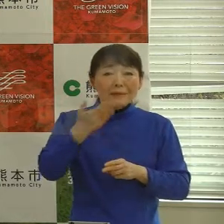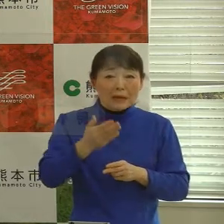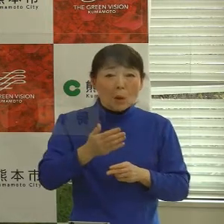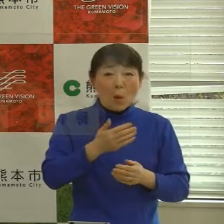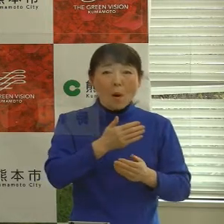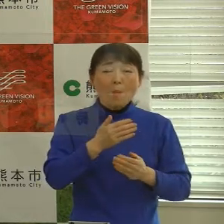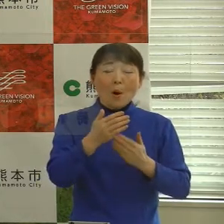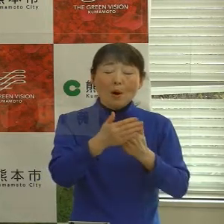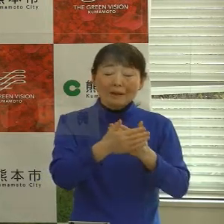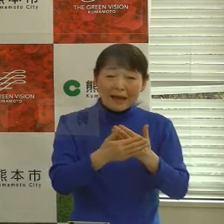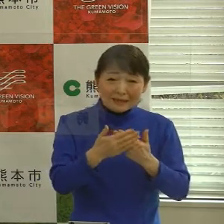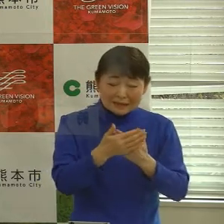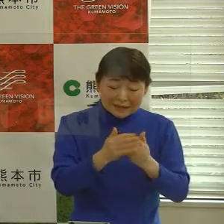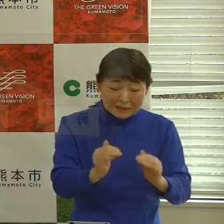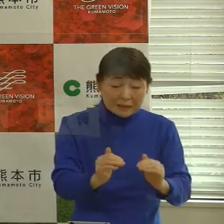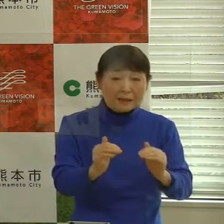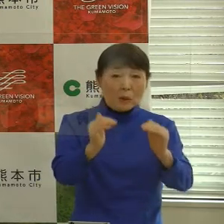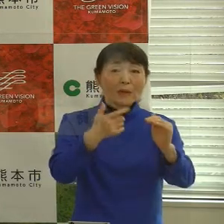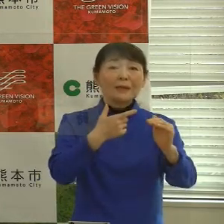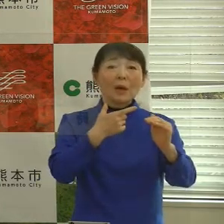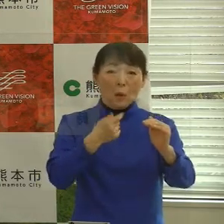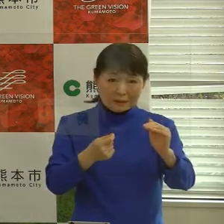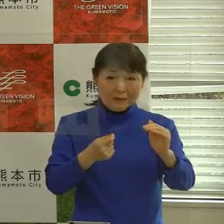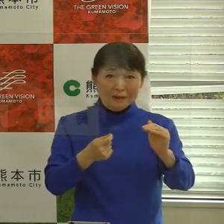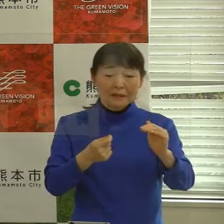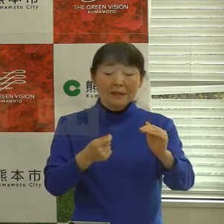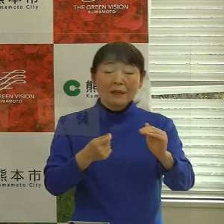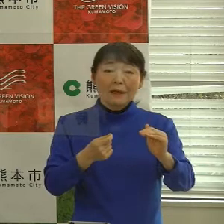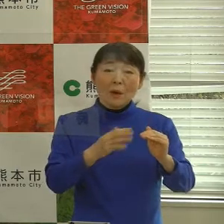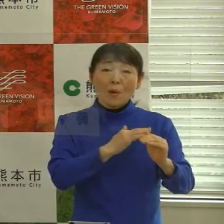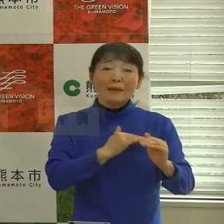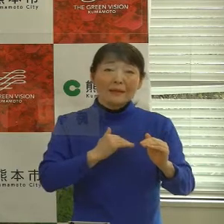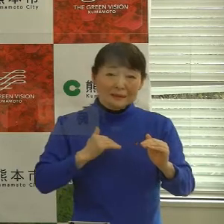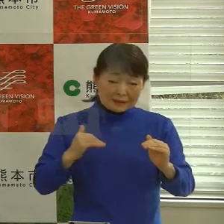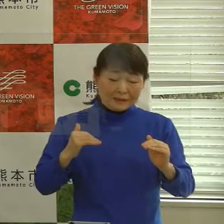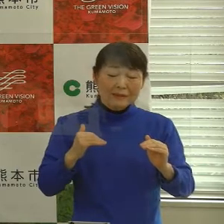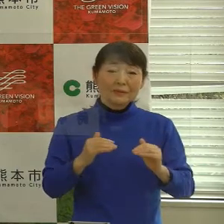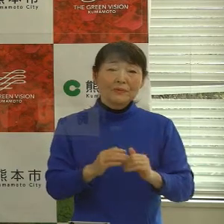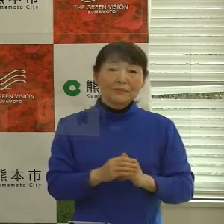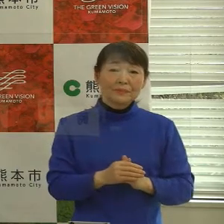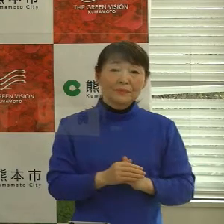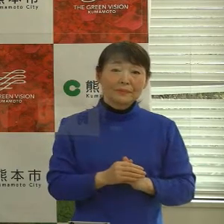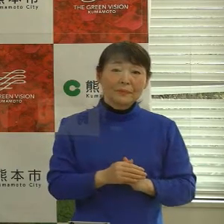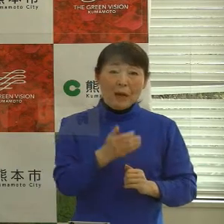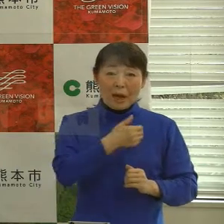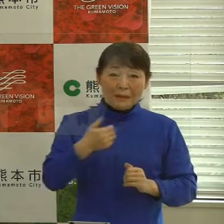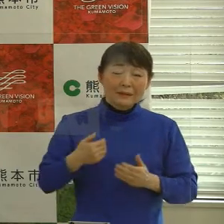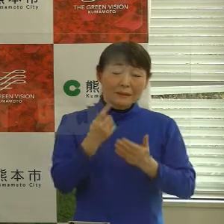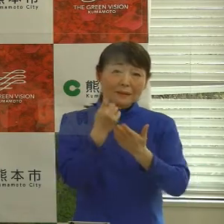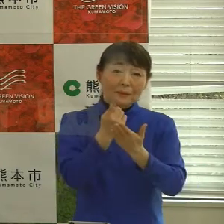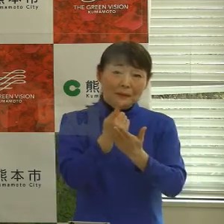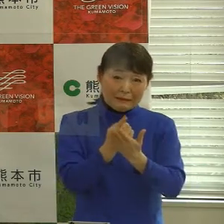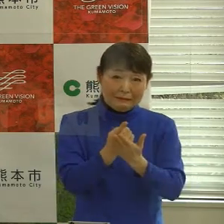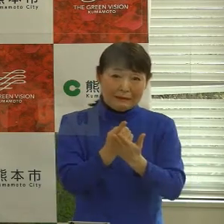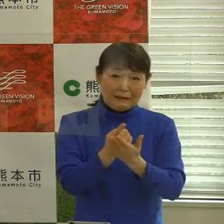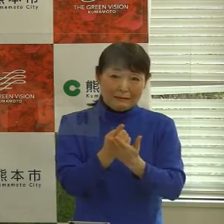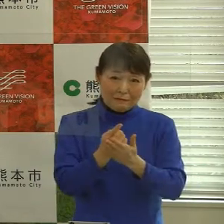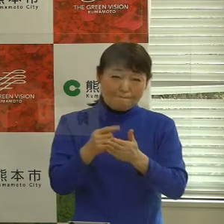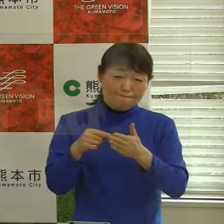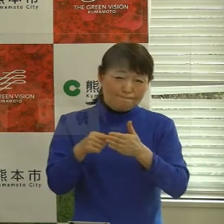に育って、そして、我々の本当にね、できる限りのことを尽くし